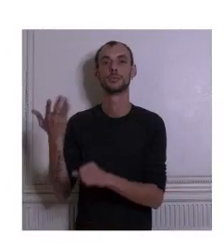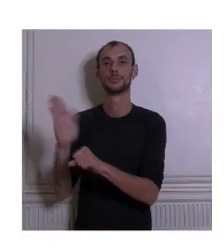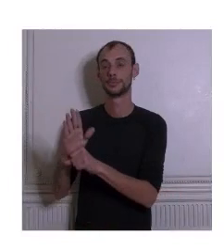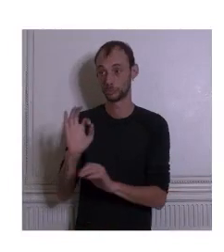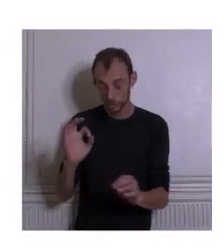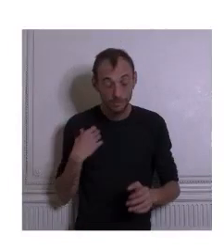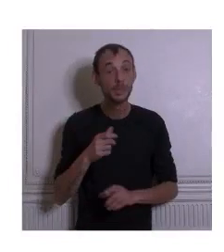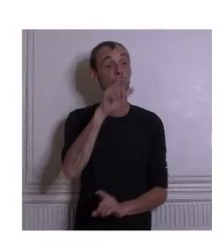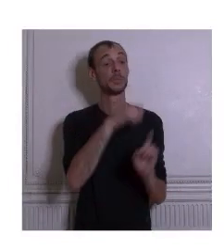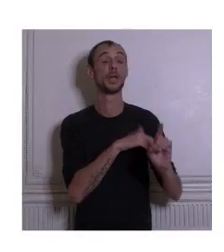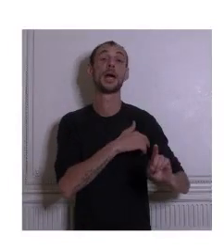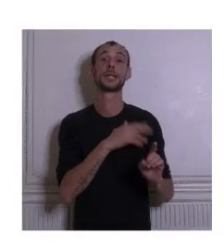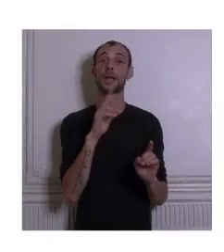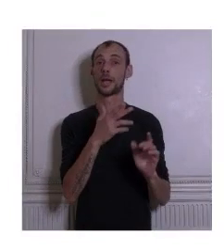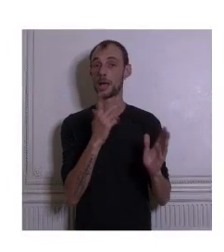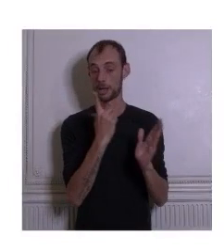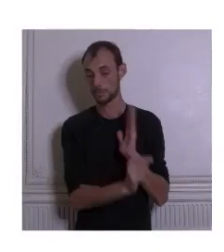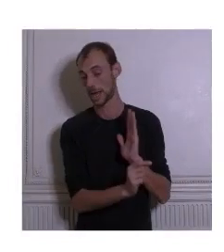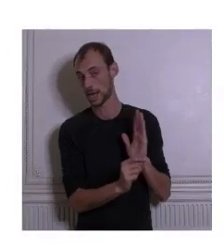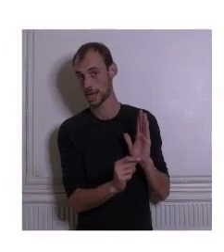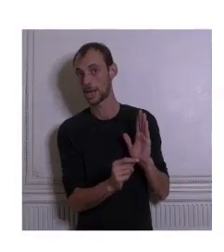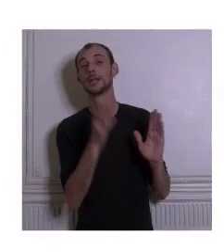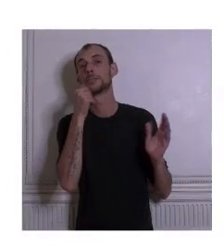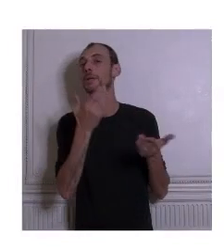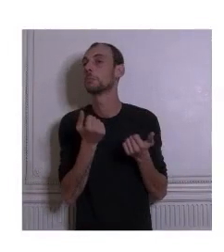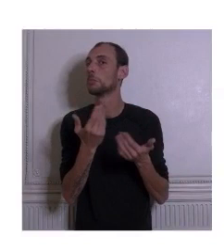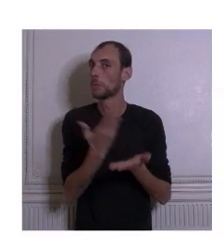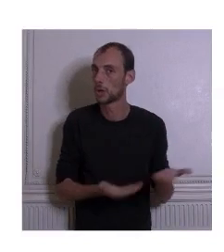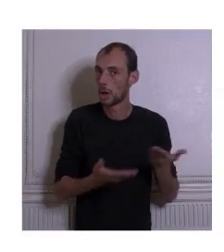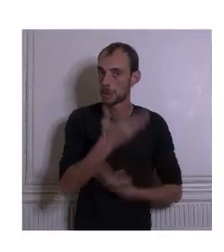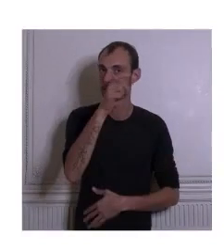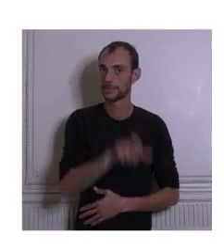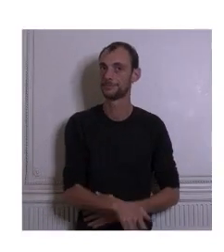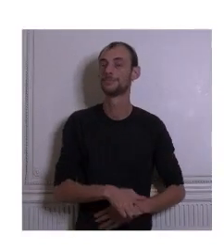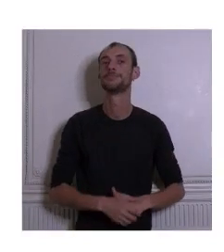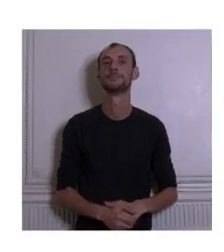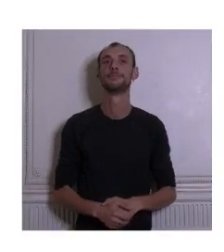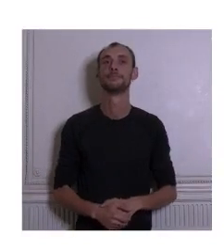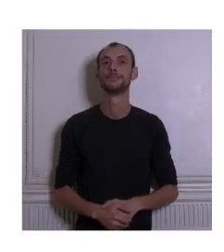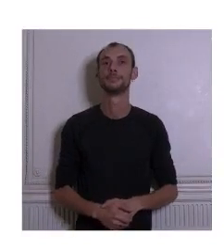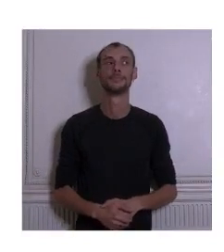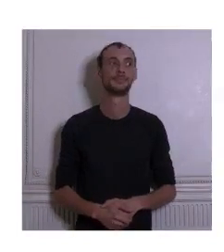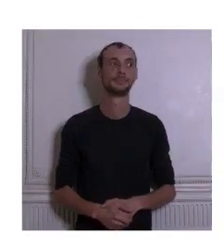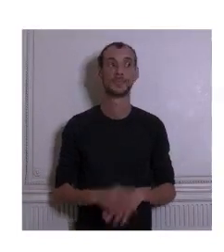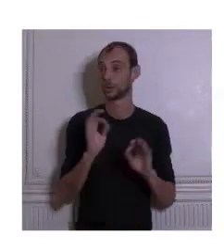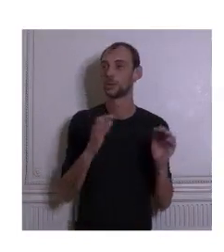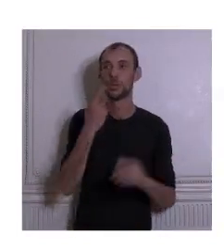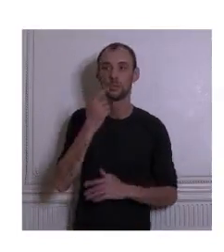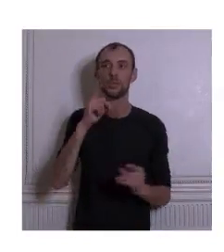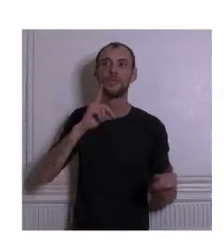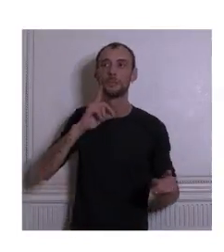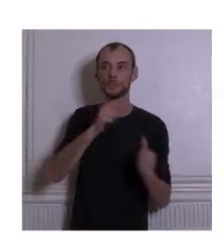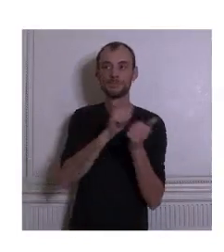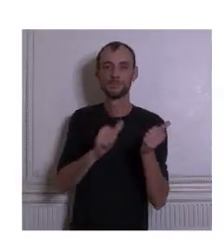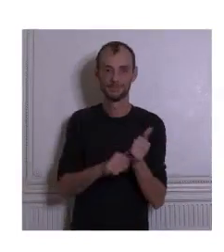Madame Pitot. Le 18 octobre 2021, nous avions, dans la perspective du départ à la retraite de l'agent titulaire du poste